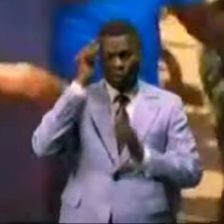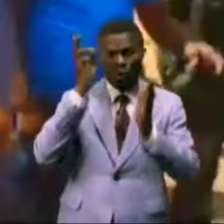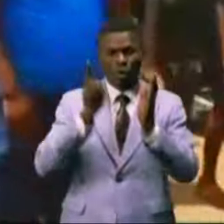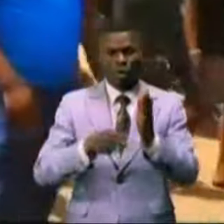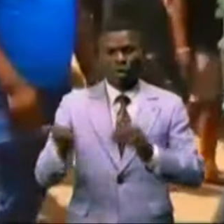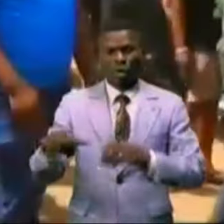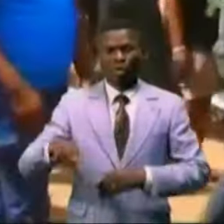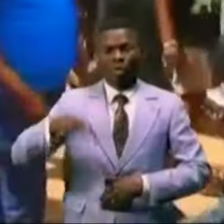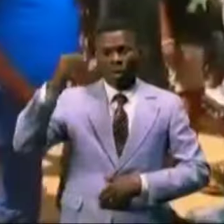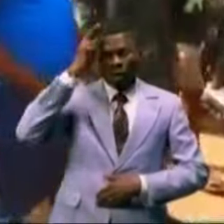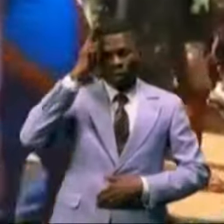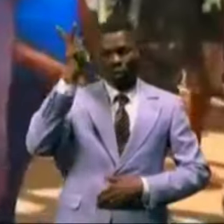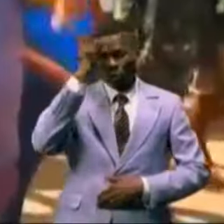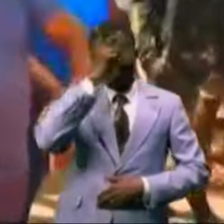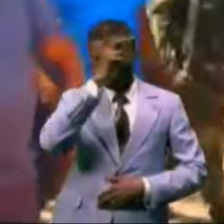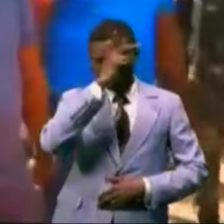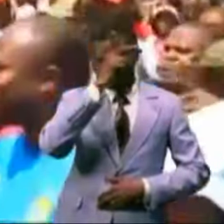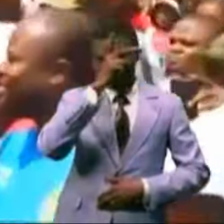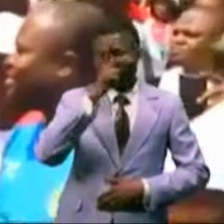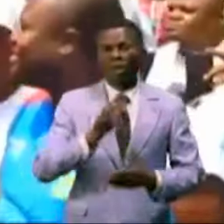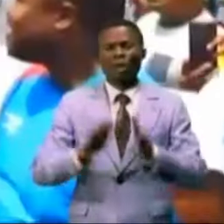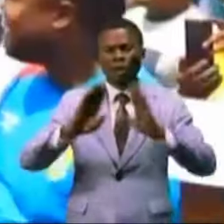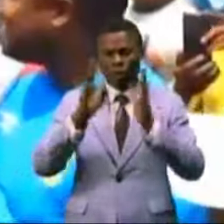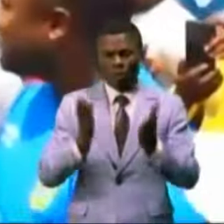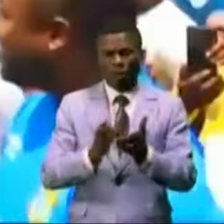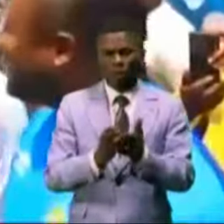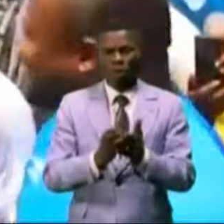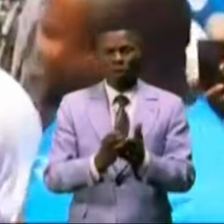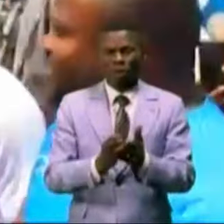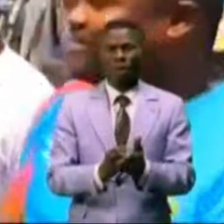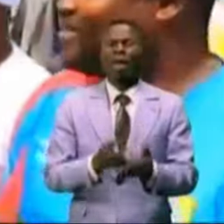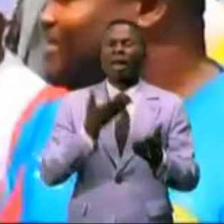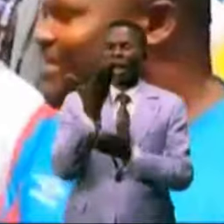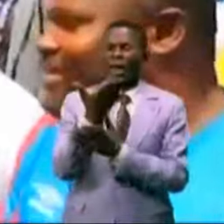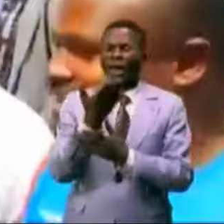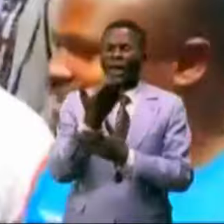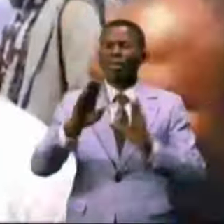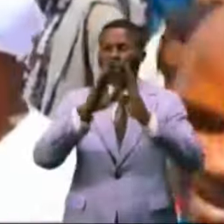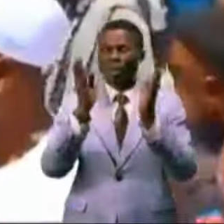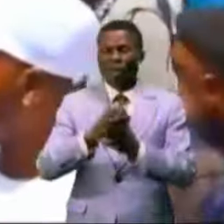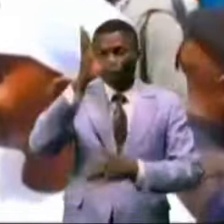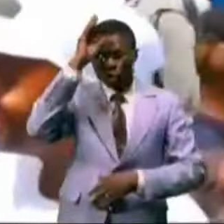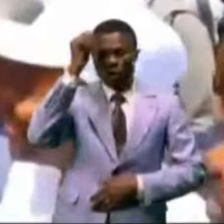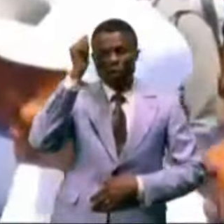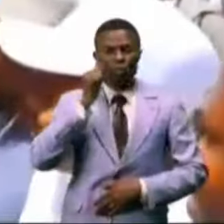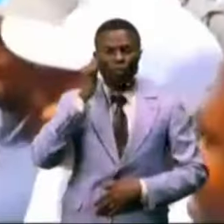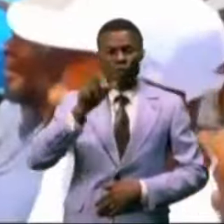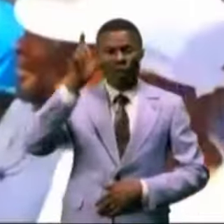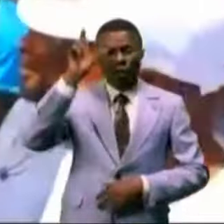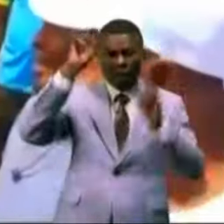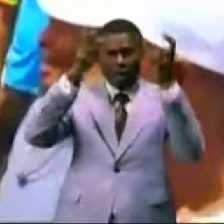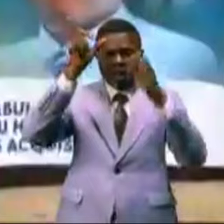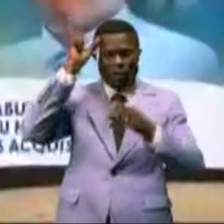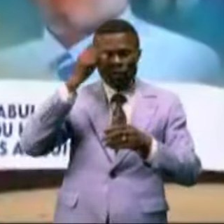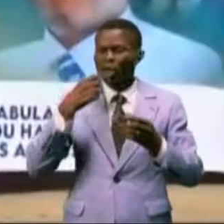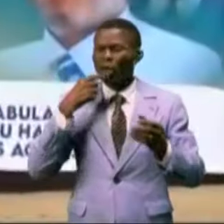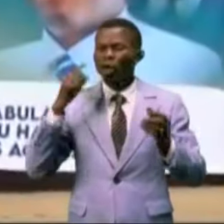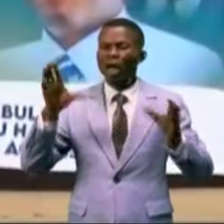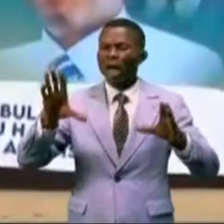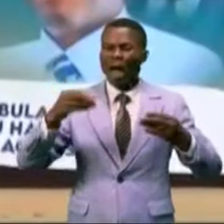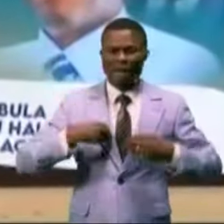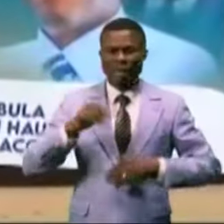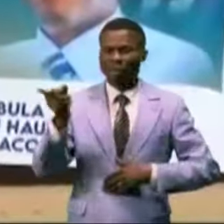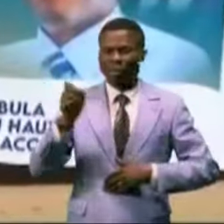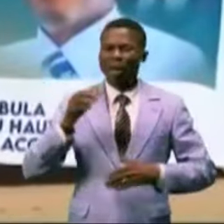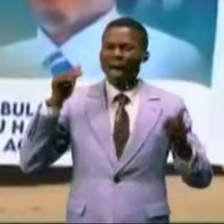province du Haut-Katanga, l'inoxydable Kalimboui a mobilisé les Louchois et Louchoises pour condamner avec fermeté ces attaques